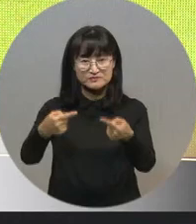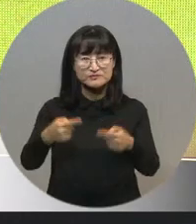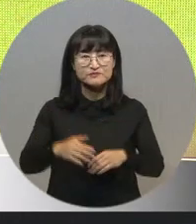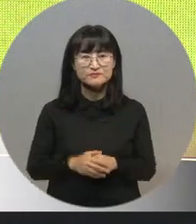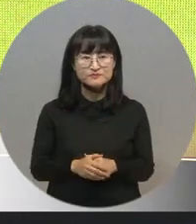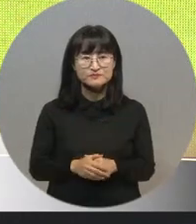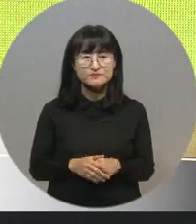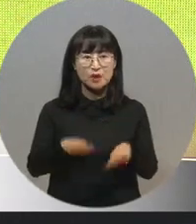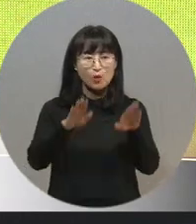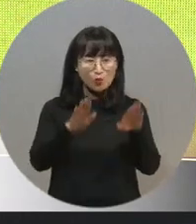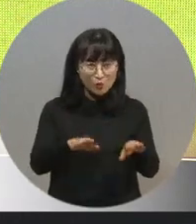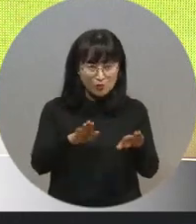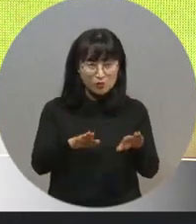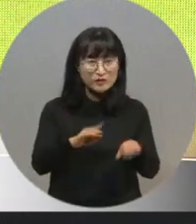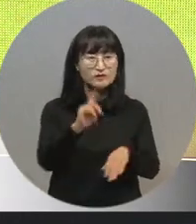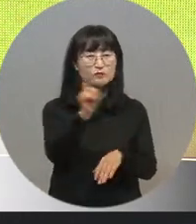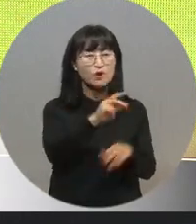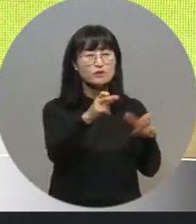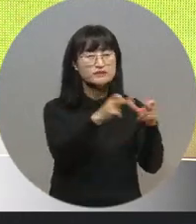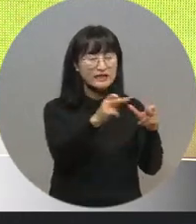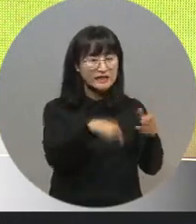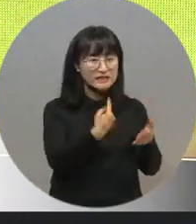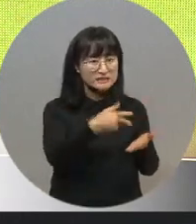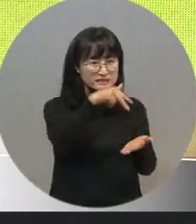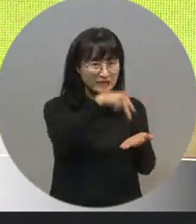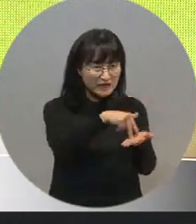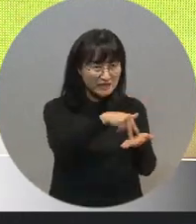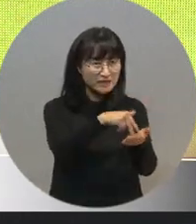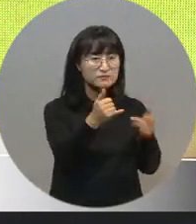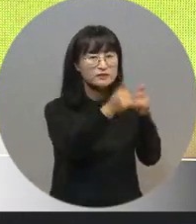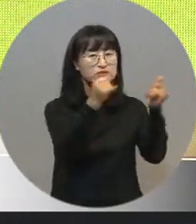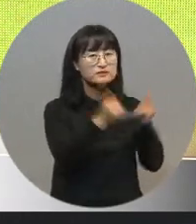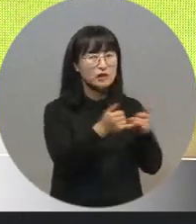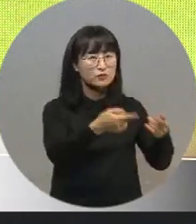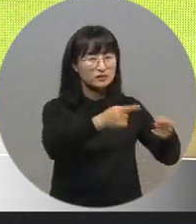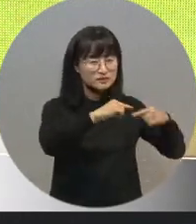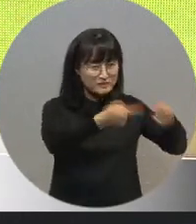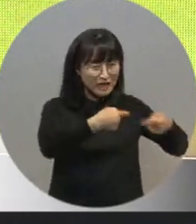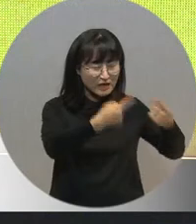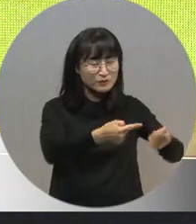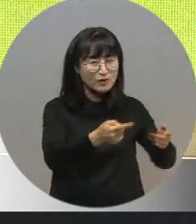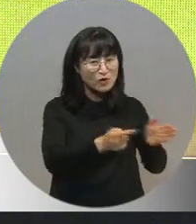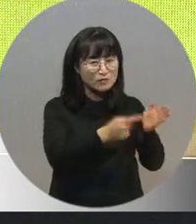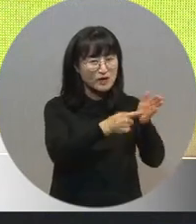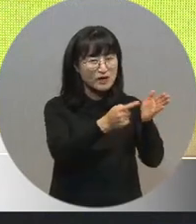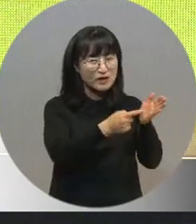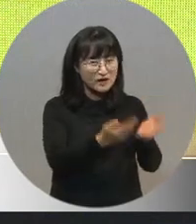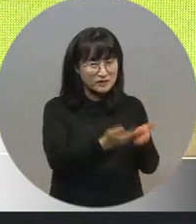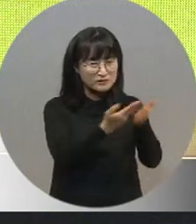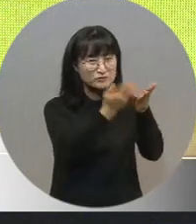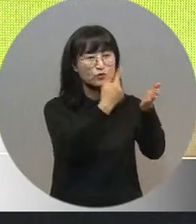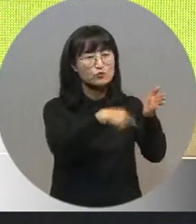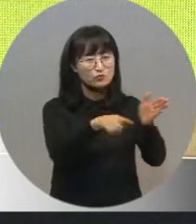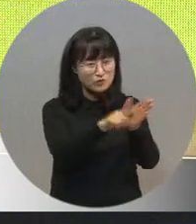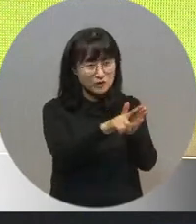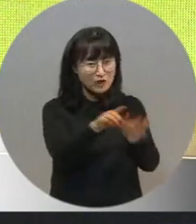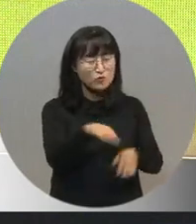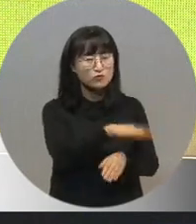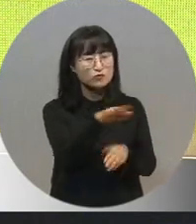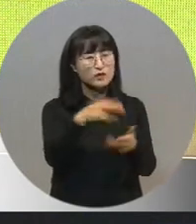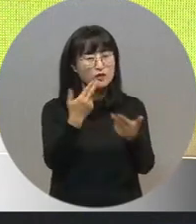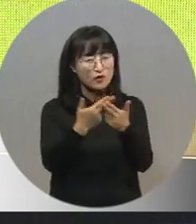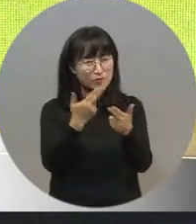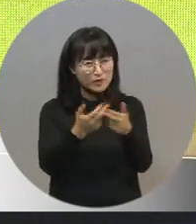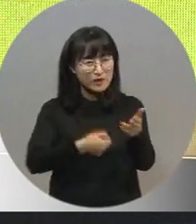오늘이 자리는 장애인의 자립과 사회 참여를 촉진하기 위해 우리 협가